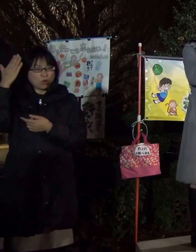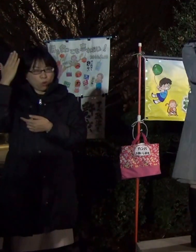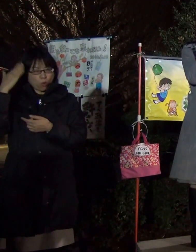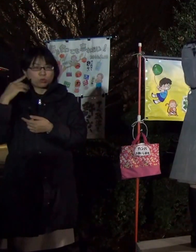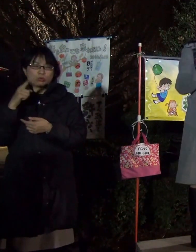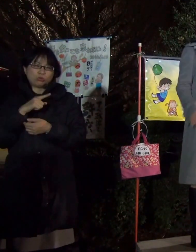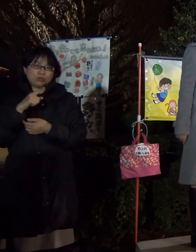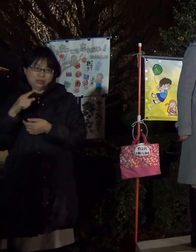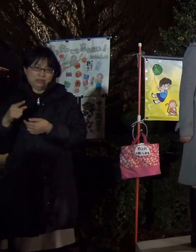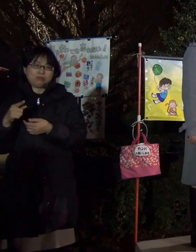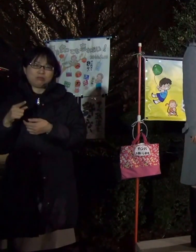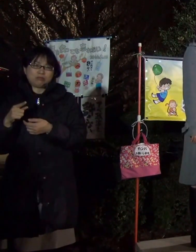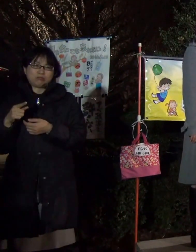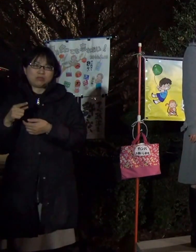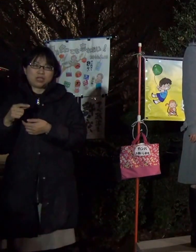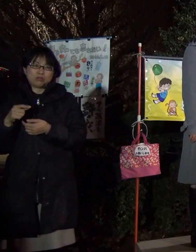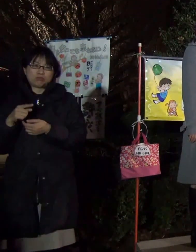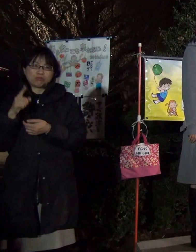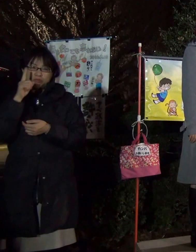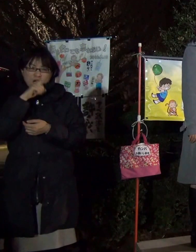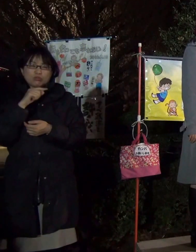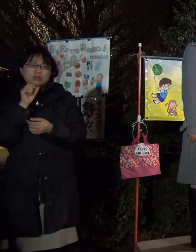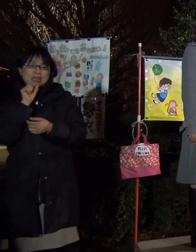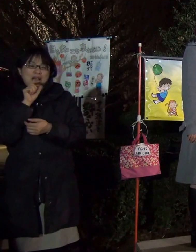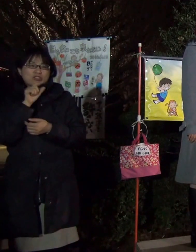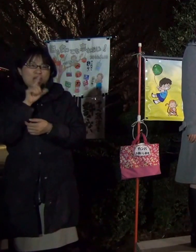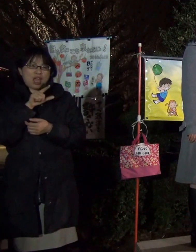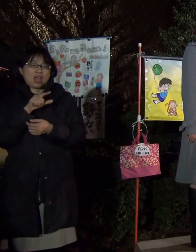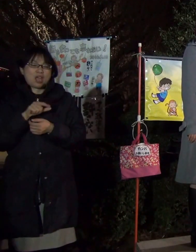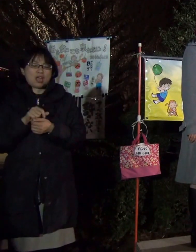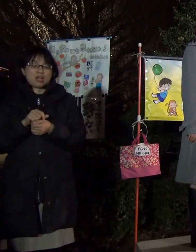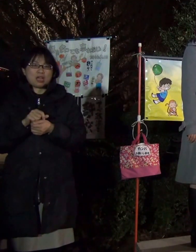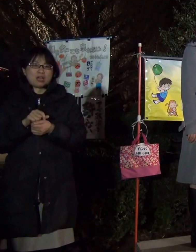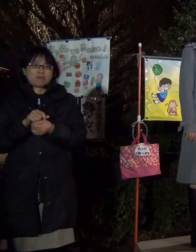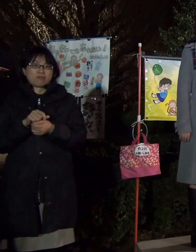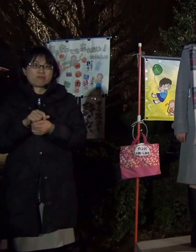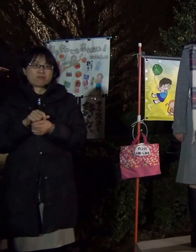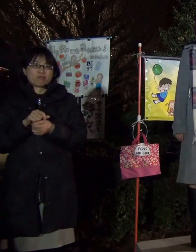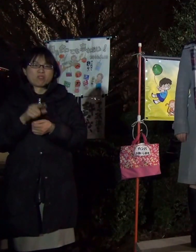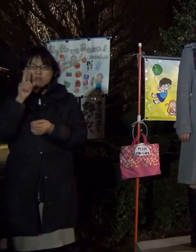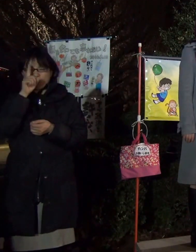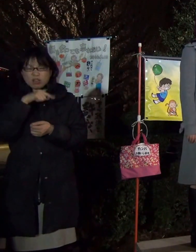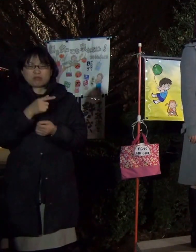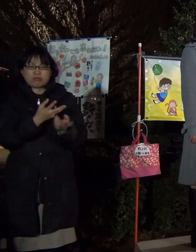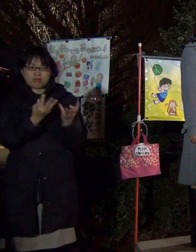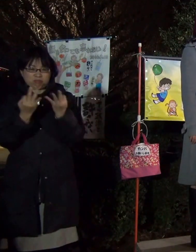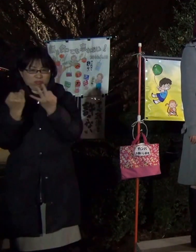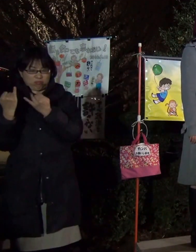頃にすごいリツイートされてるんです けど、ものすごいムカつくやつらがいっぱい閣僚にいるんだよね、うん、はい